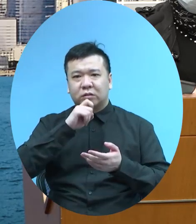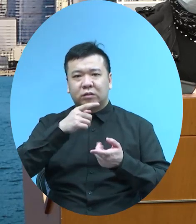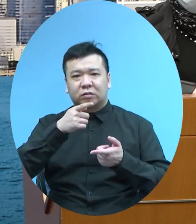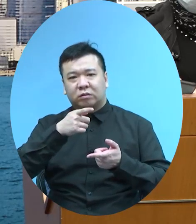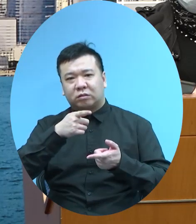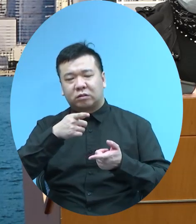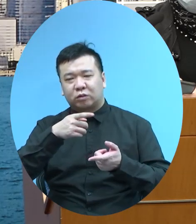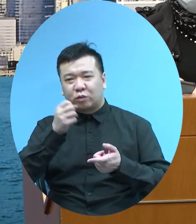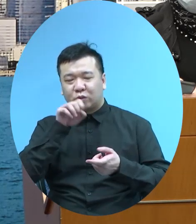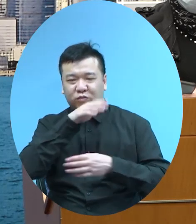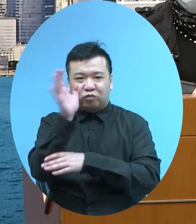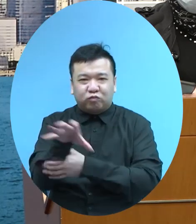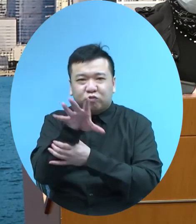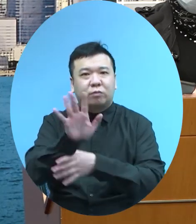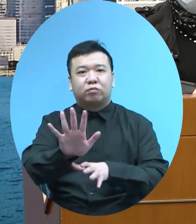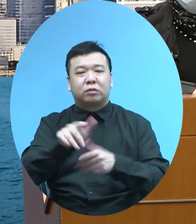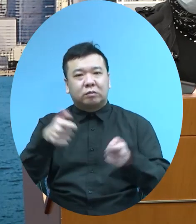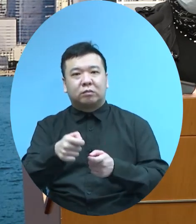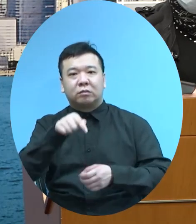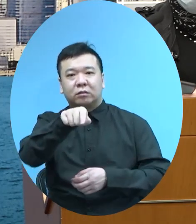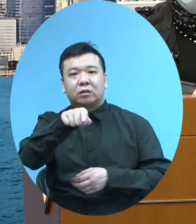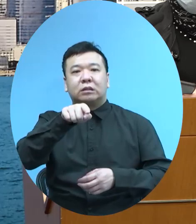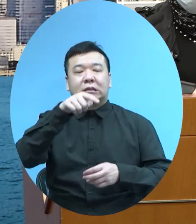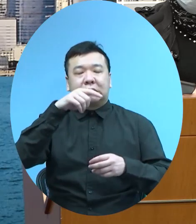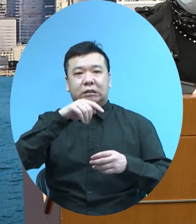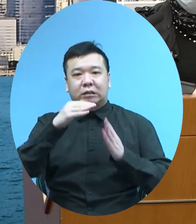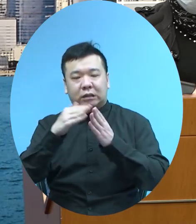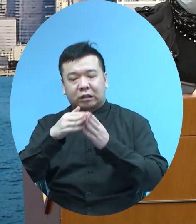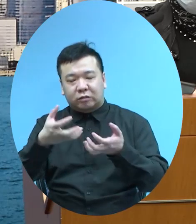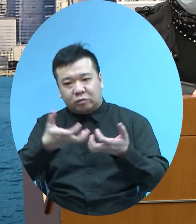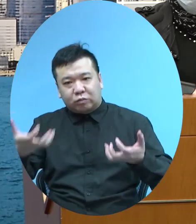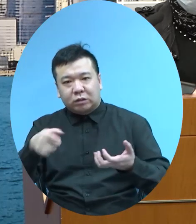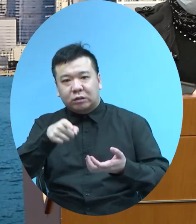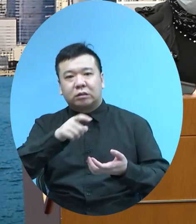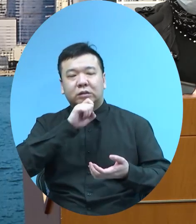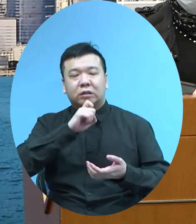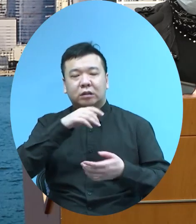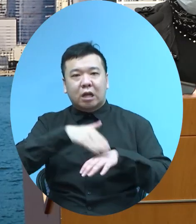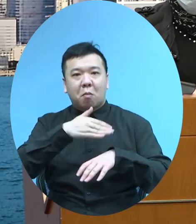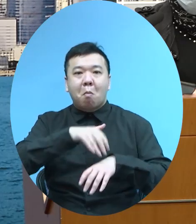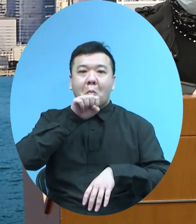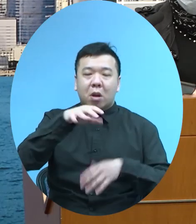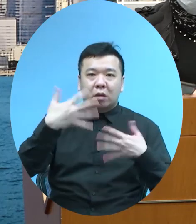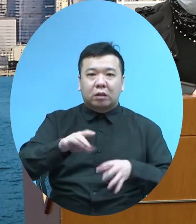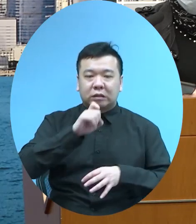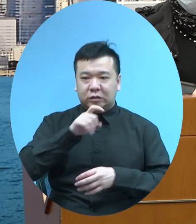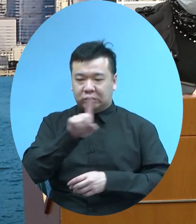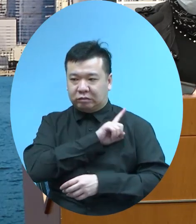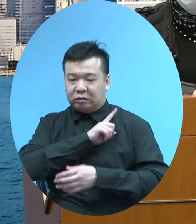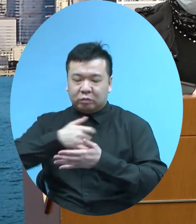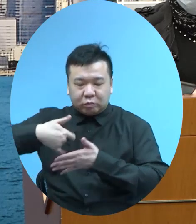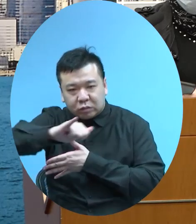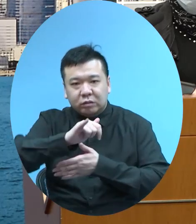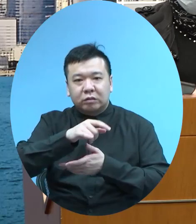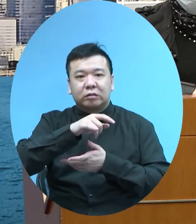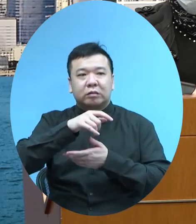同埋市民遊花園咧？第三個問題就係家居隔離個方面。咁啱啱都有行家問到，有啲人就擅自離開啦。咁